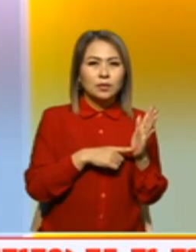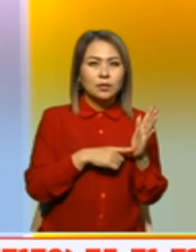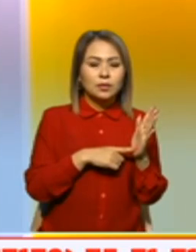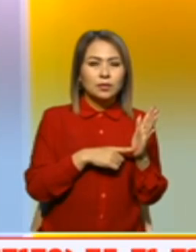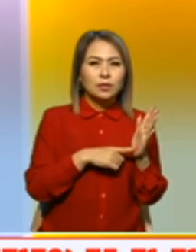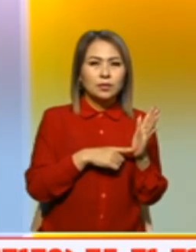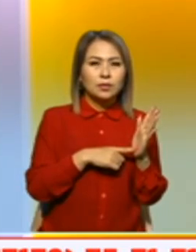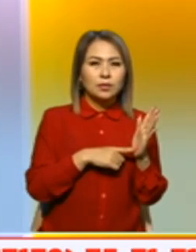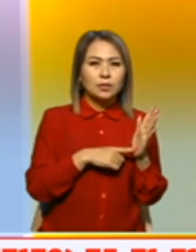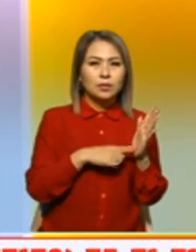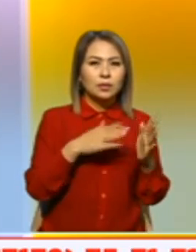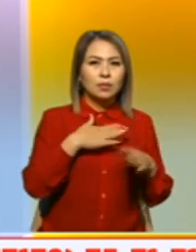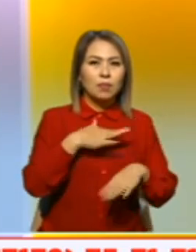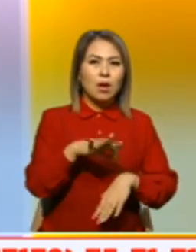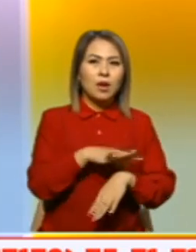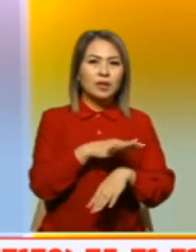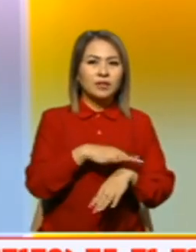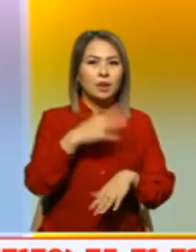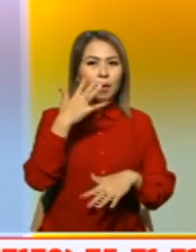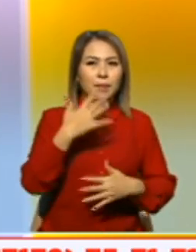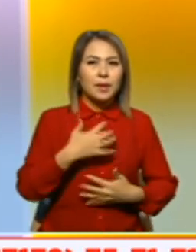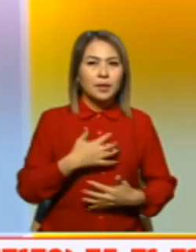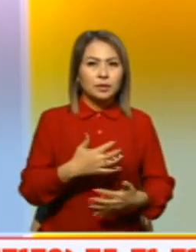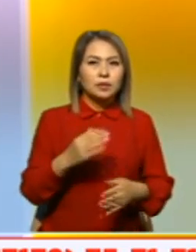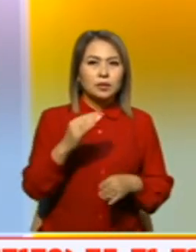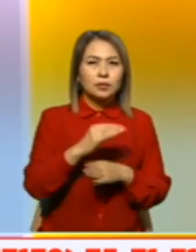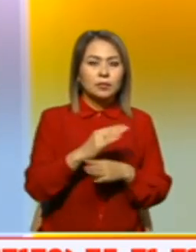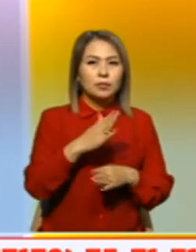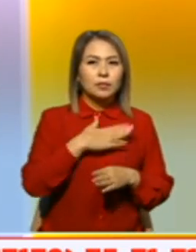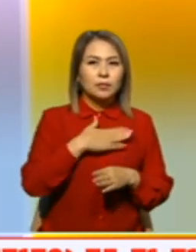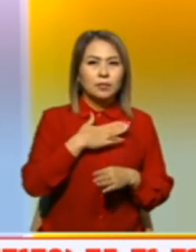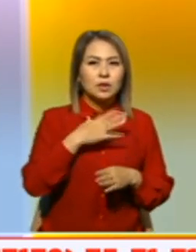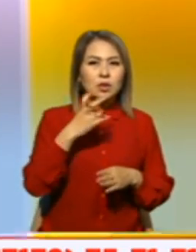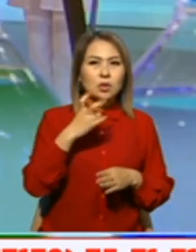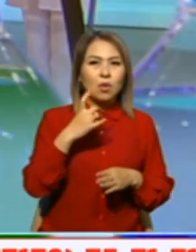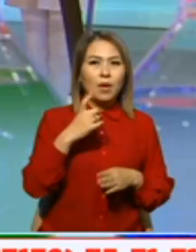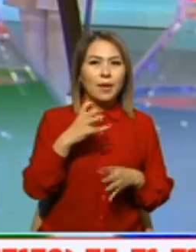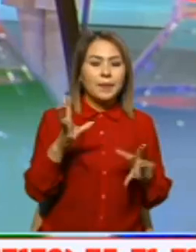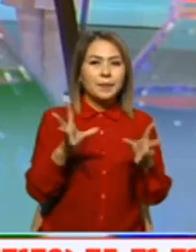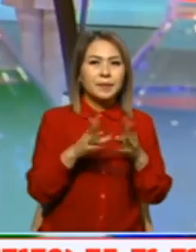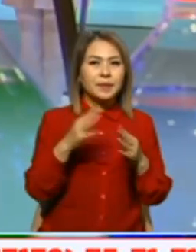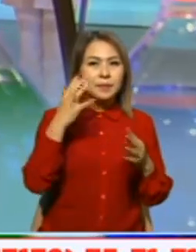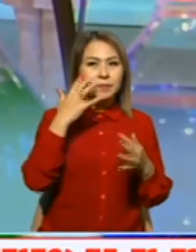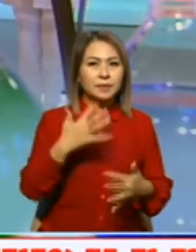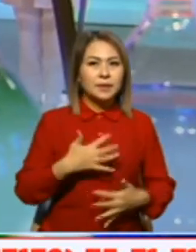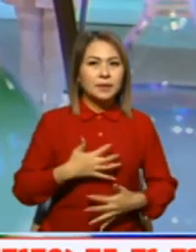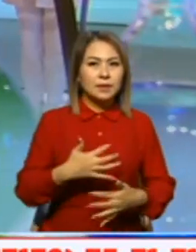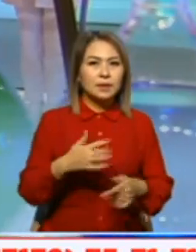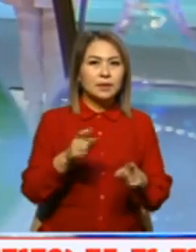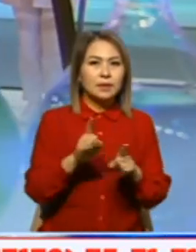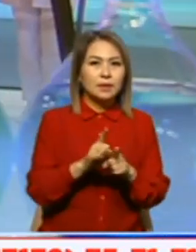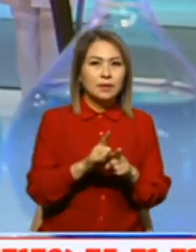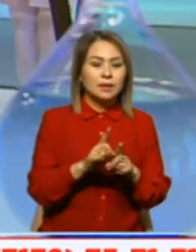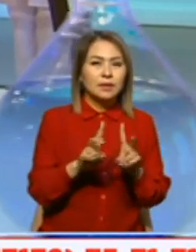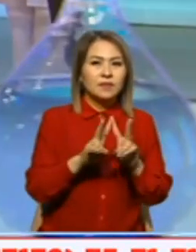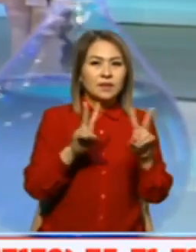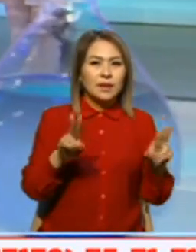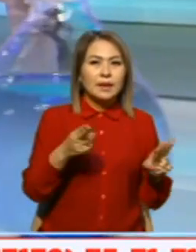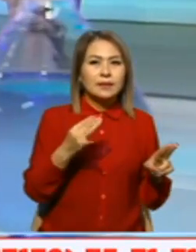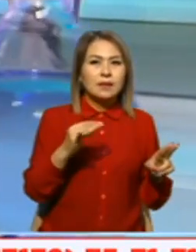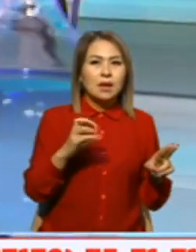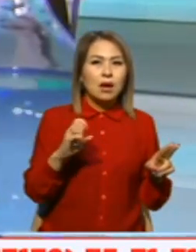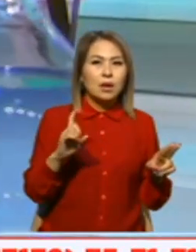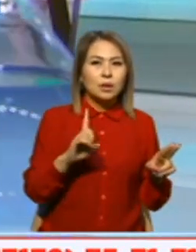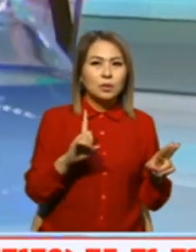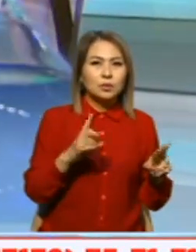сол жолдасымның аяғы ауырмен қатар менің жеңгемнің де аяғы ауыр еді бірге қатар сол кезде. Соған да екеуіне де бірдей диагноз қойды.